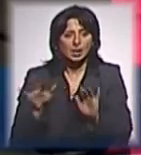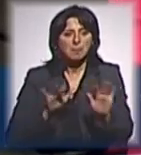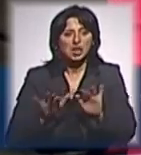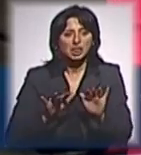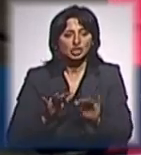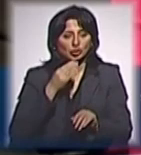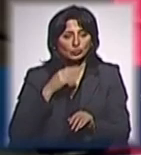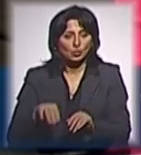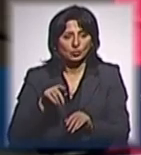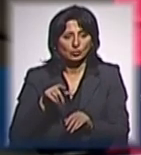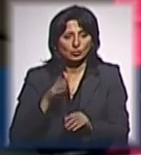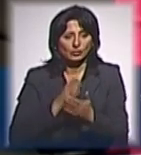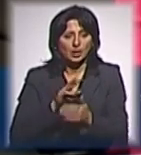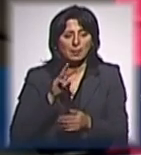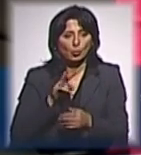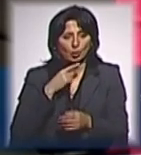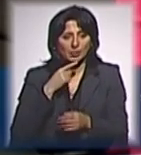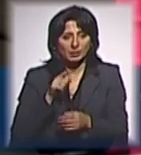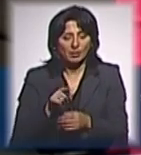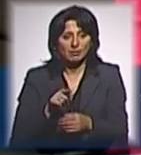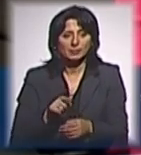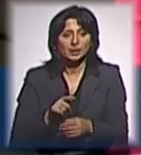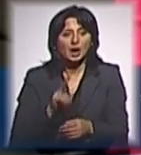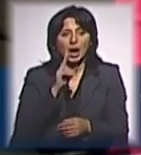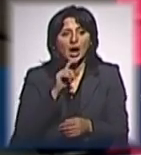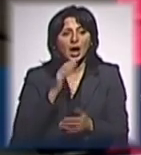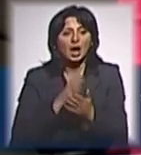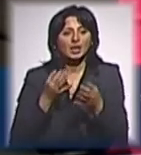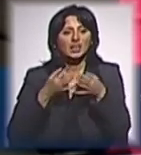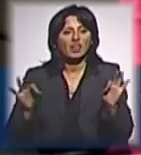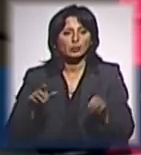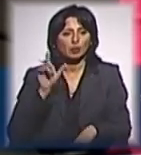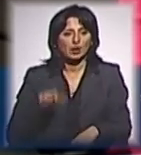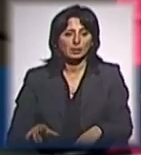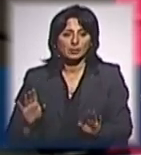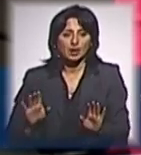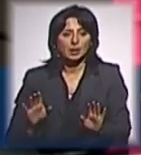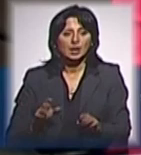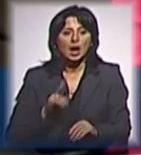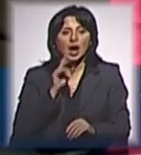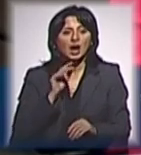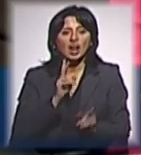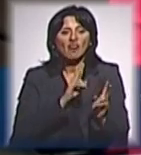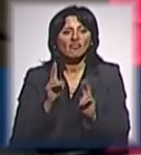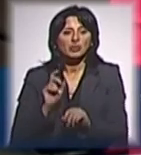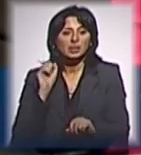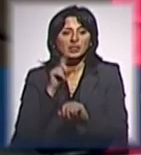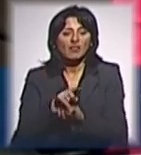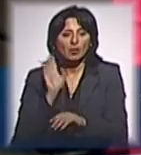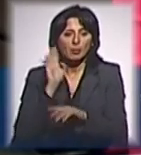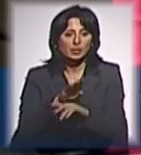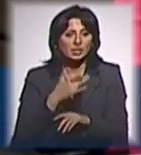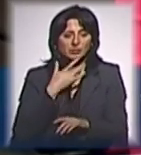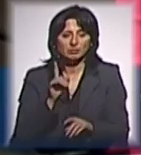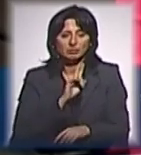მენეჯერული თვისებები, რაზედაც მამუკა ლაპარაკობდა, და კახა არის თავისუფალი ადამიანი. კახა არ არის ვინმესგან დავალებული